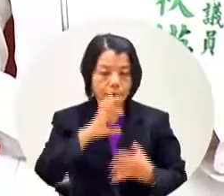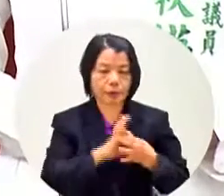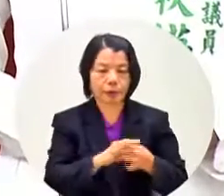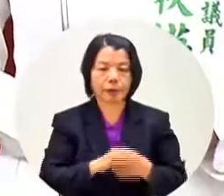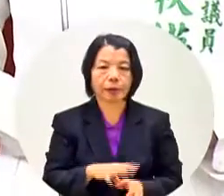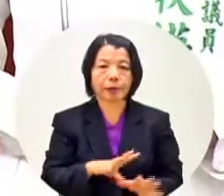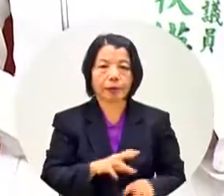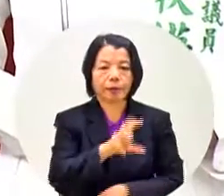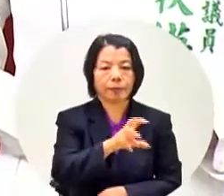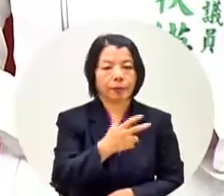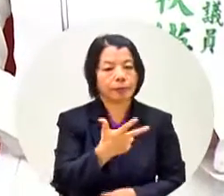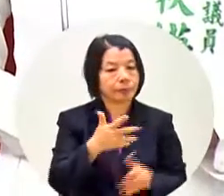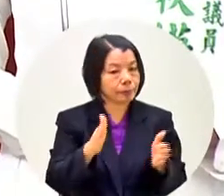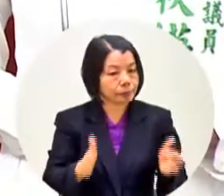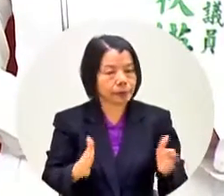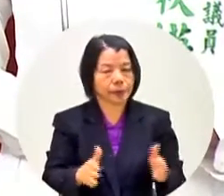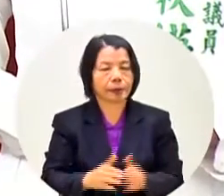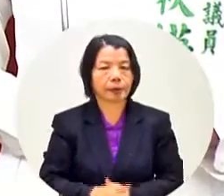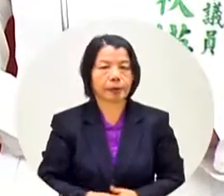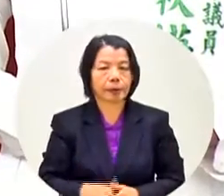可以提前好